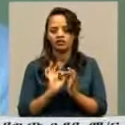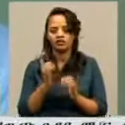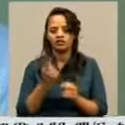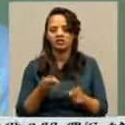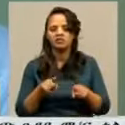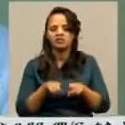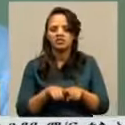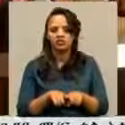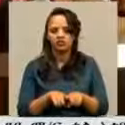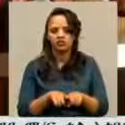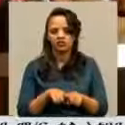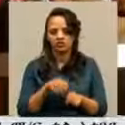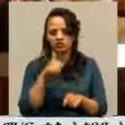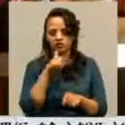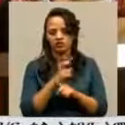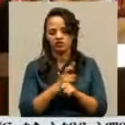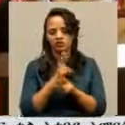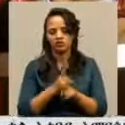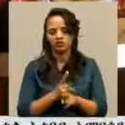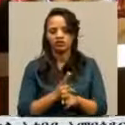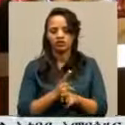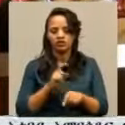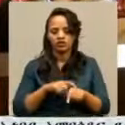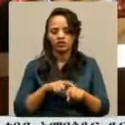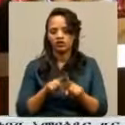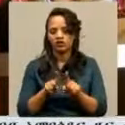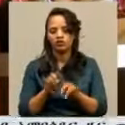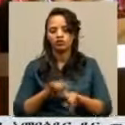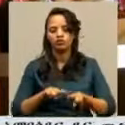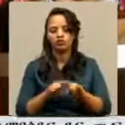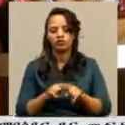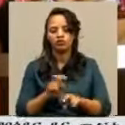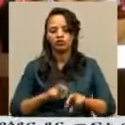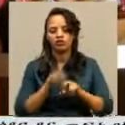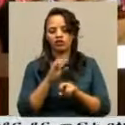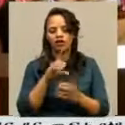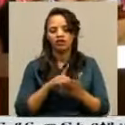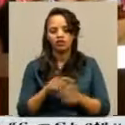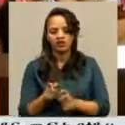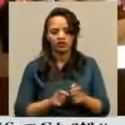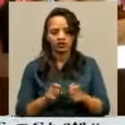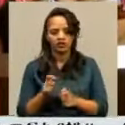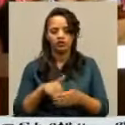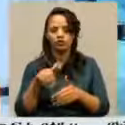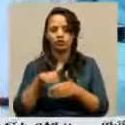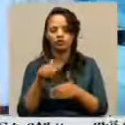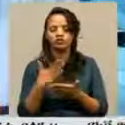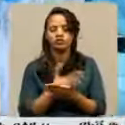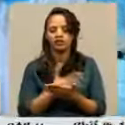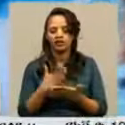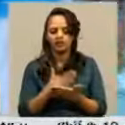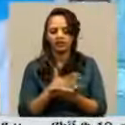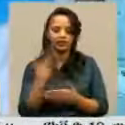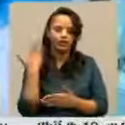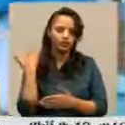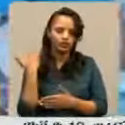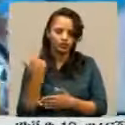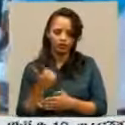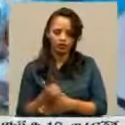ነው ማርቼትን የምናከብረው? እለቱ ከተለያዩ የዞኑ ወረዳዎችና ከተማ አስተዳደሮች የተውጣጡ ተሳታፊዎች የነበሩ